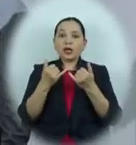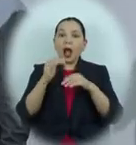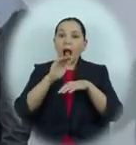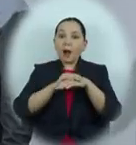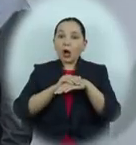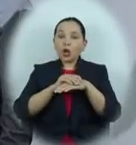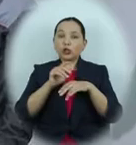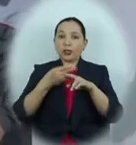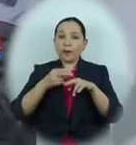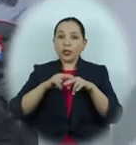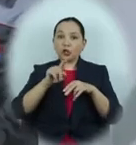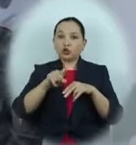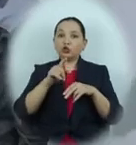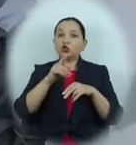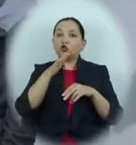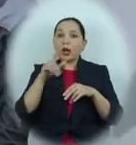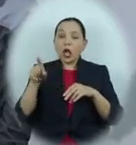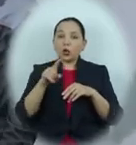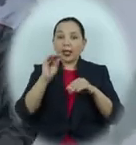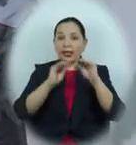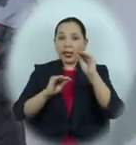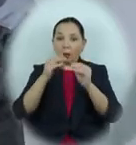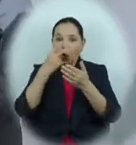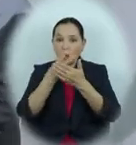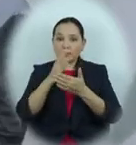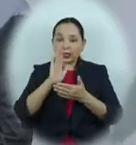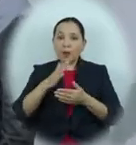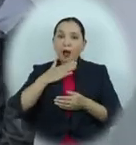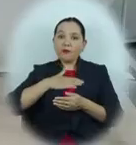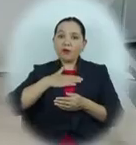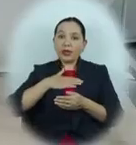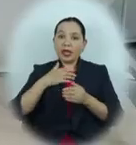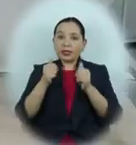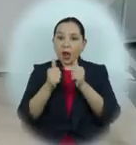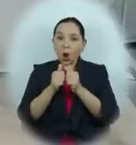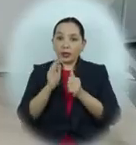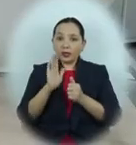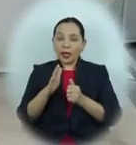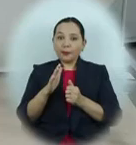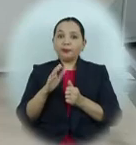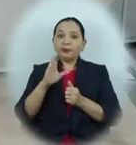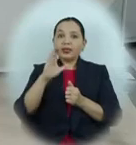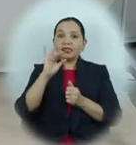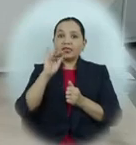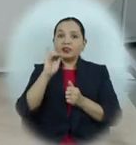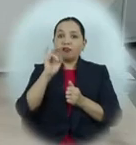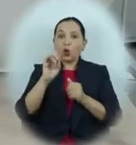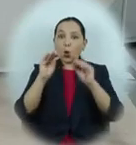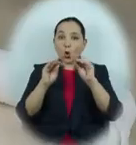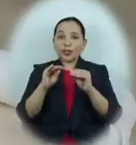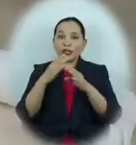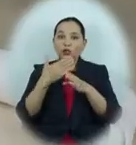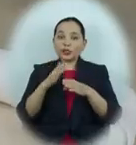men sizlarga jarayonni o'zida yig'ib ko'rsataman vannaning oldida. Vannaga sifon o'rnatish